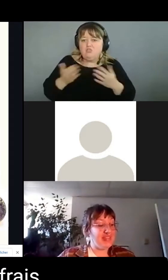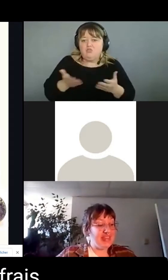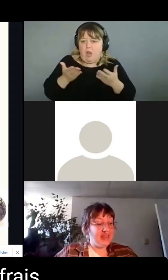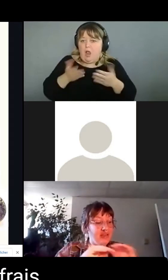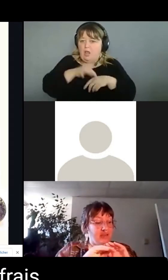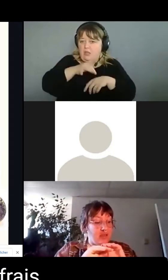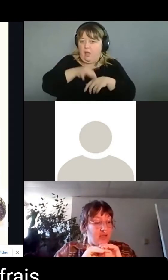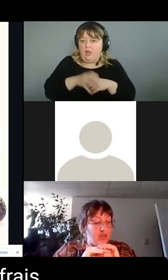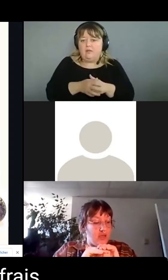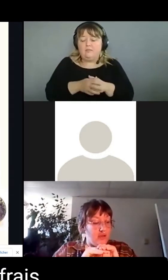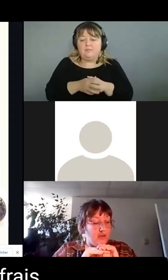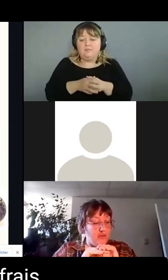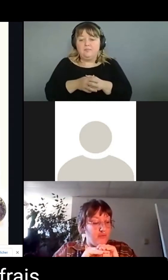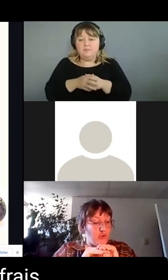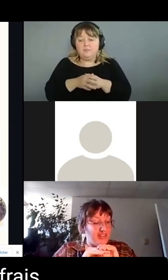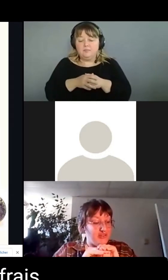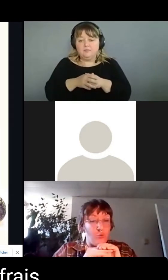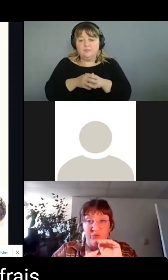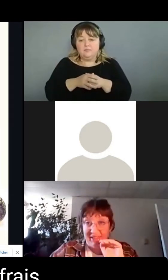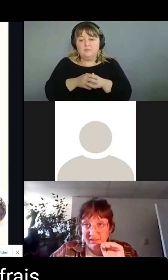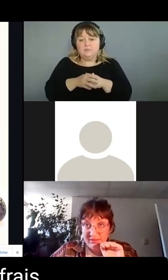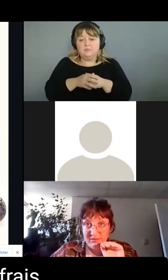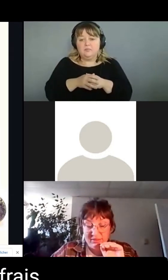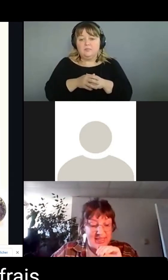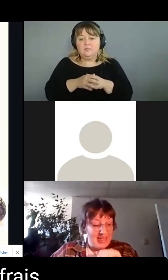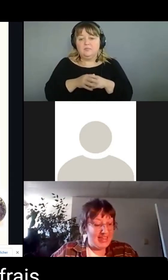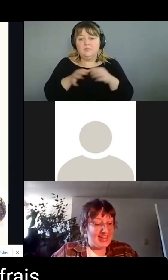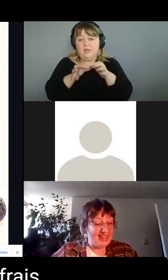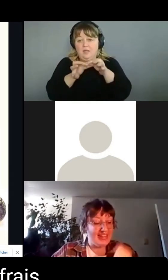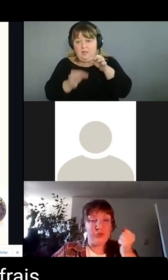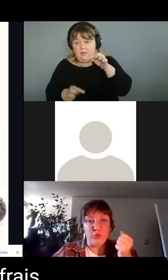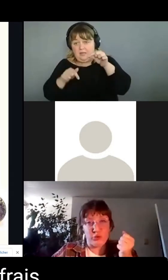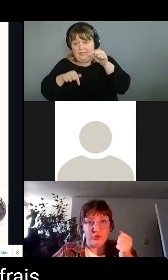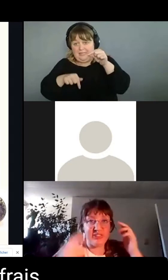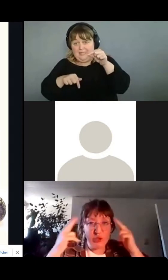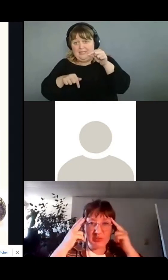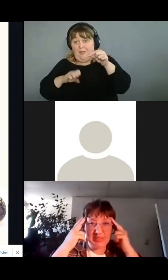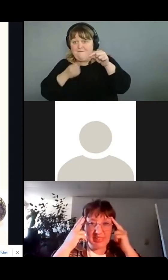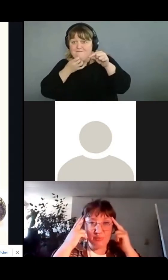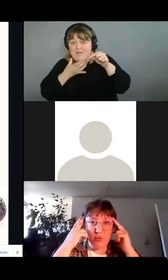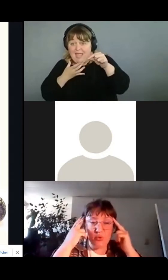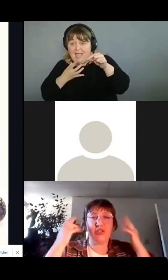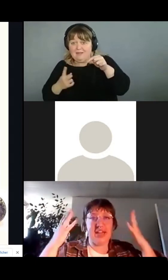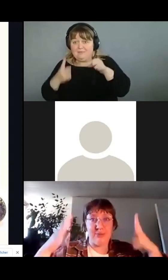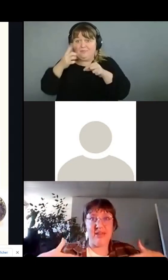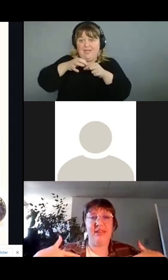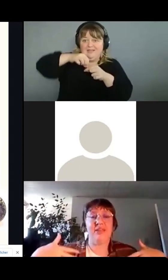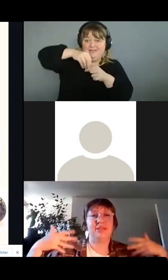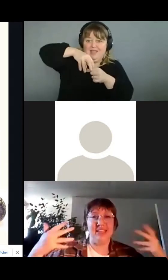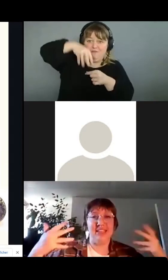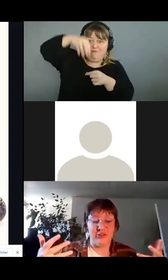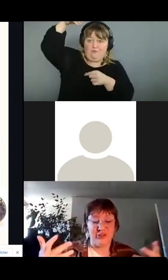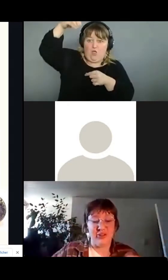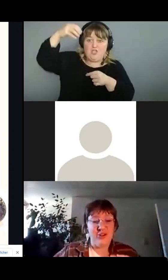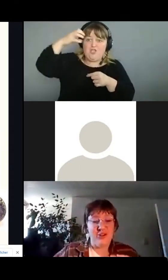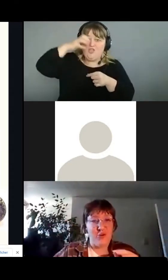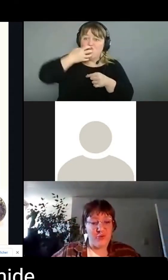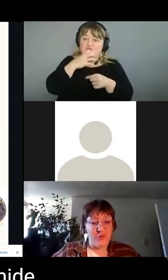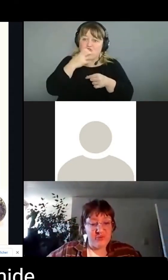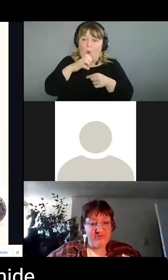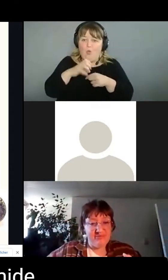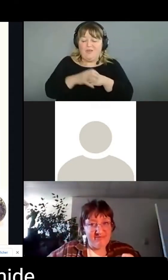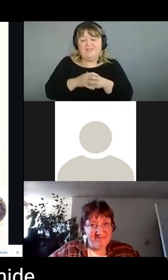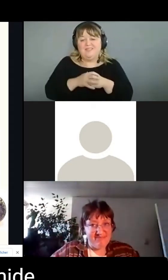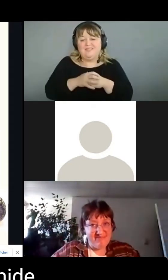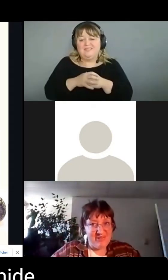les pieds vont être au frais et la tête au chaud. C'est ça qu'on se dit pour se rappeler des carottes. On